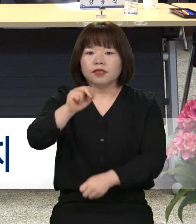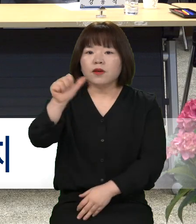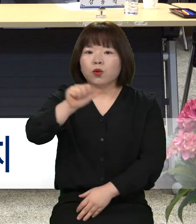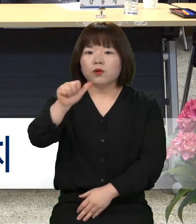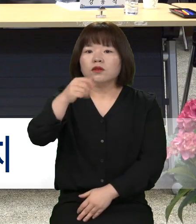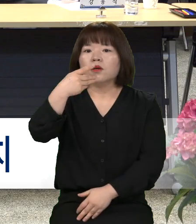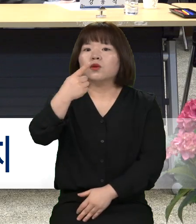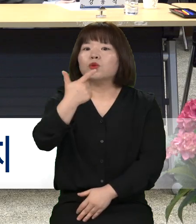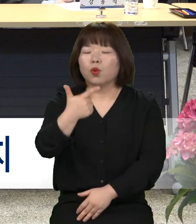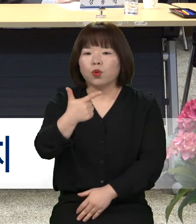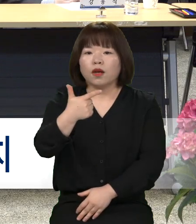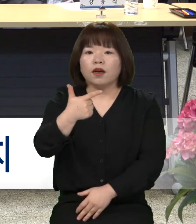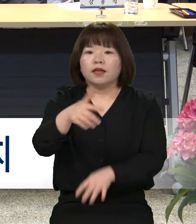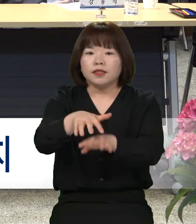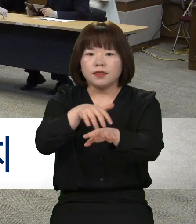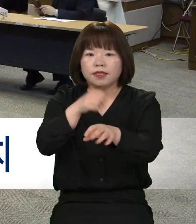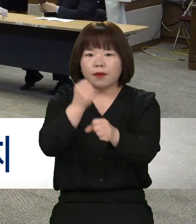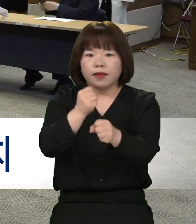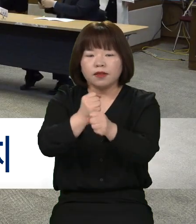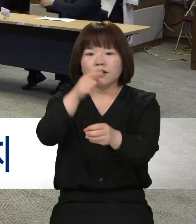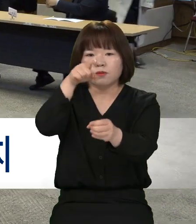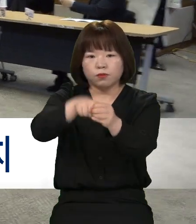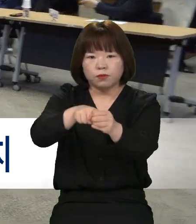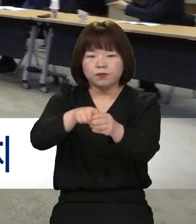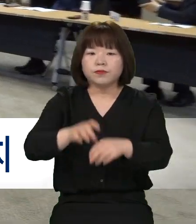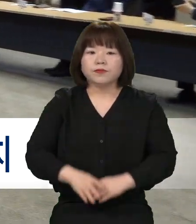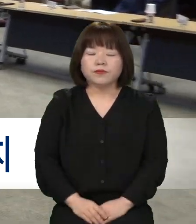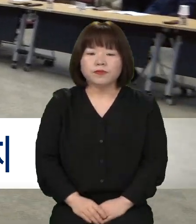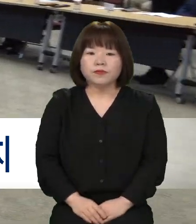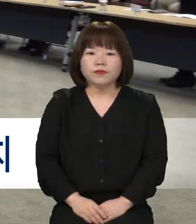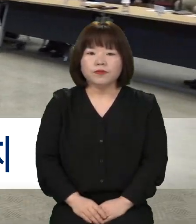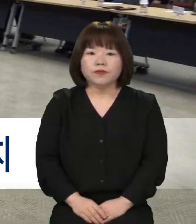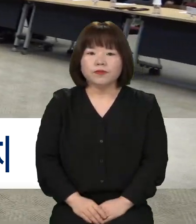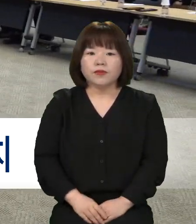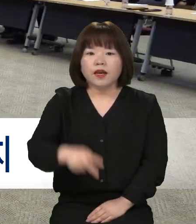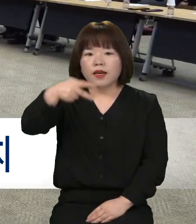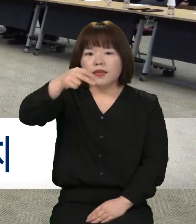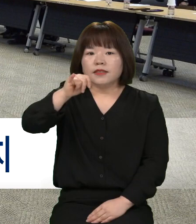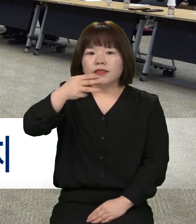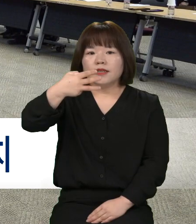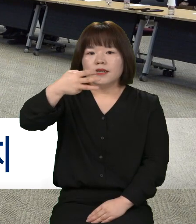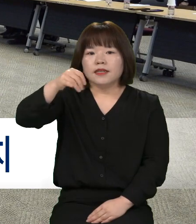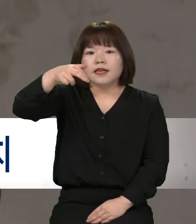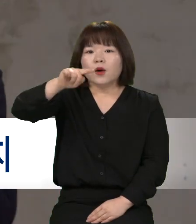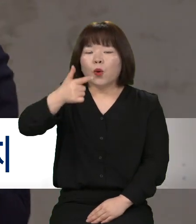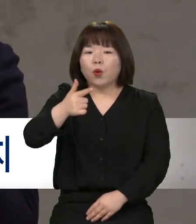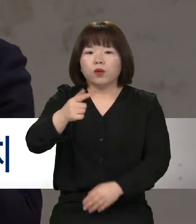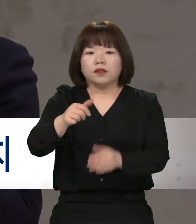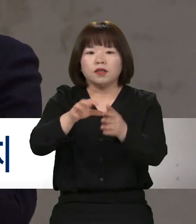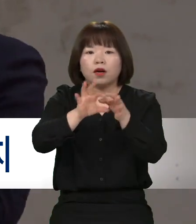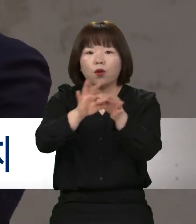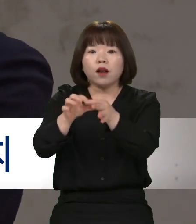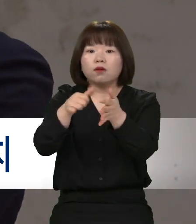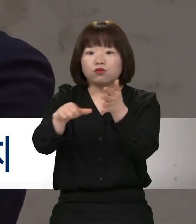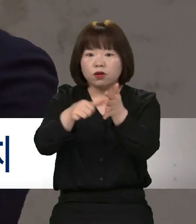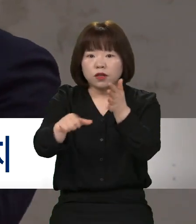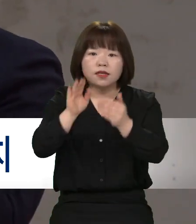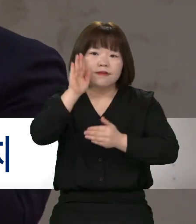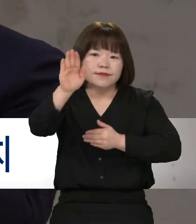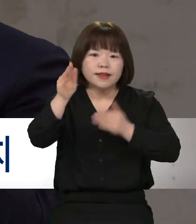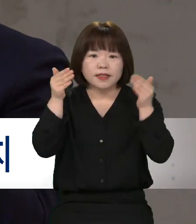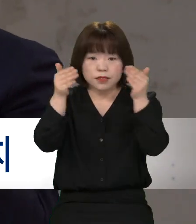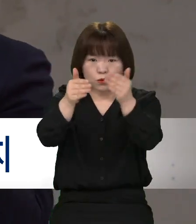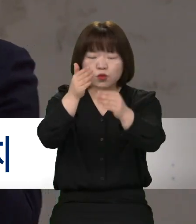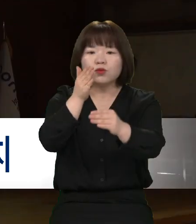연산 25,000톤의 생산체제 구축을 목표로 하고 있습니다 실리콘 음극재가 차세대 음극재로